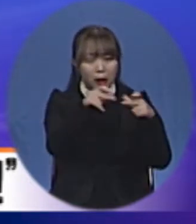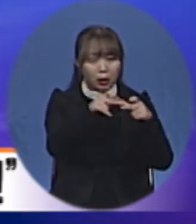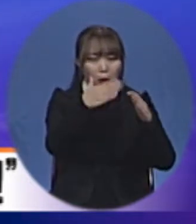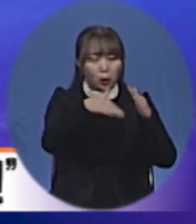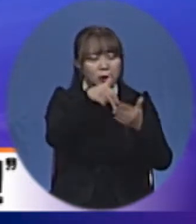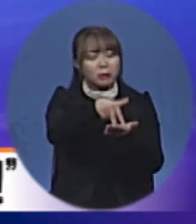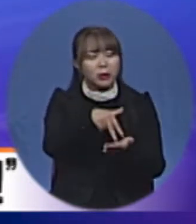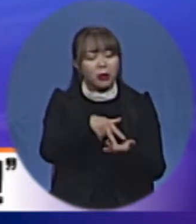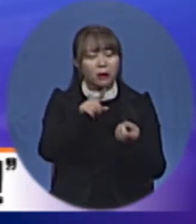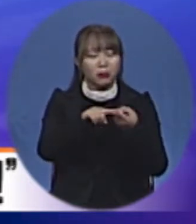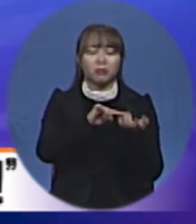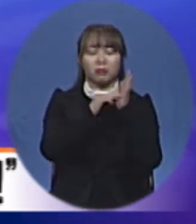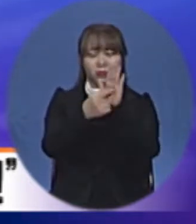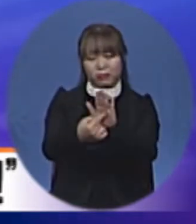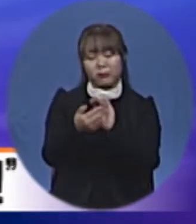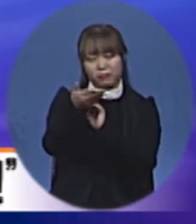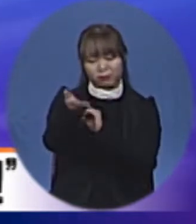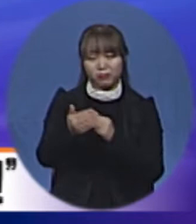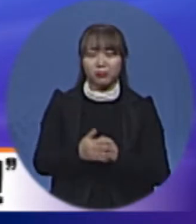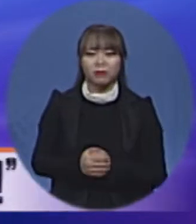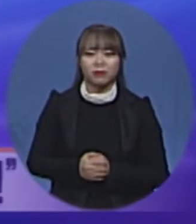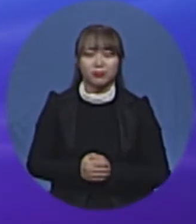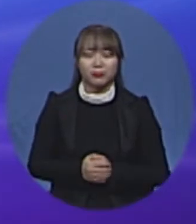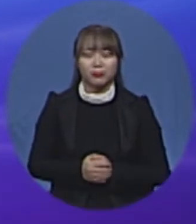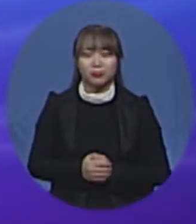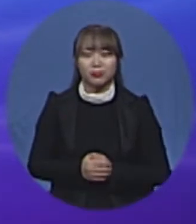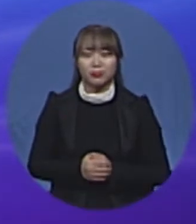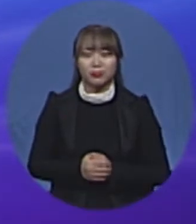공식 입장을 내놨습니다. 이명아 기자입니다.